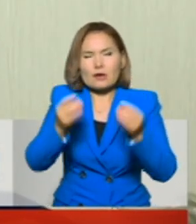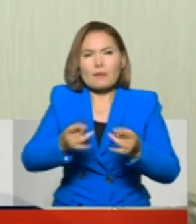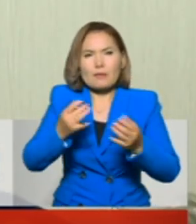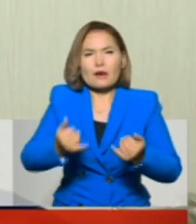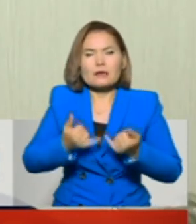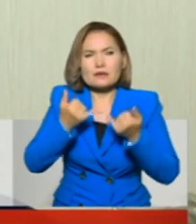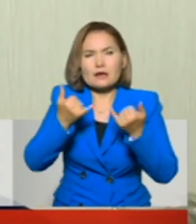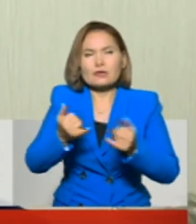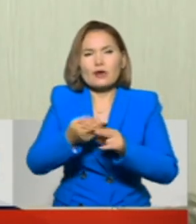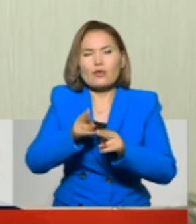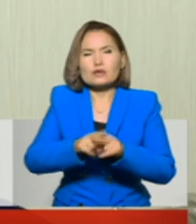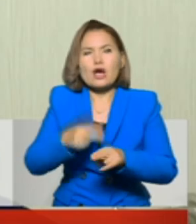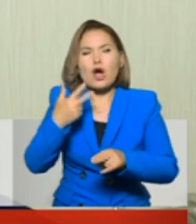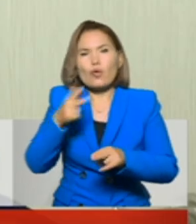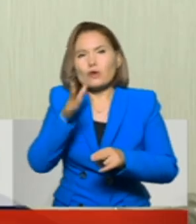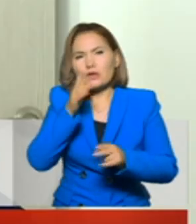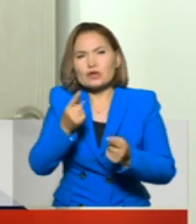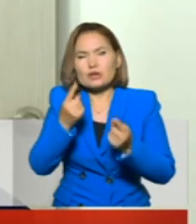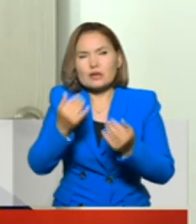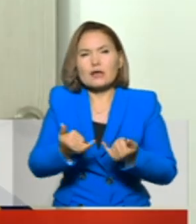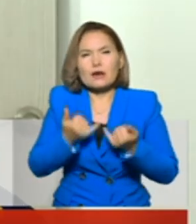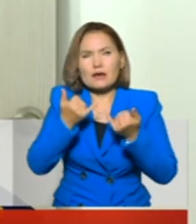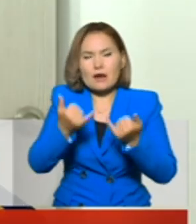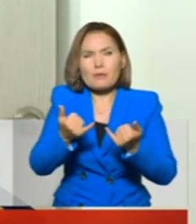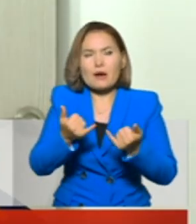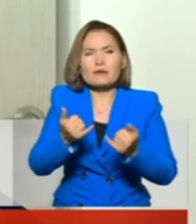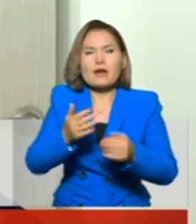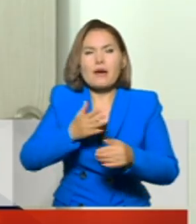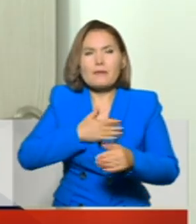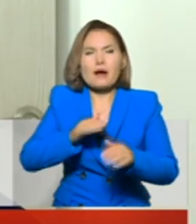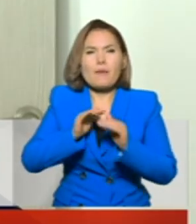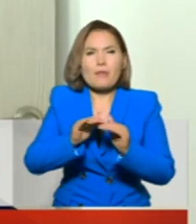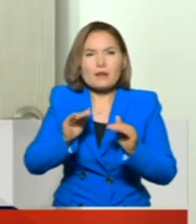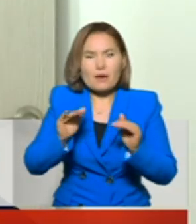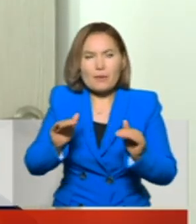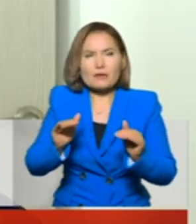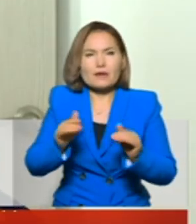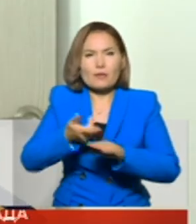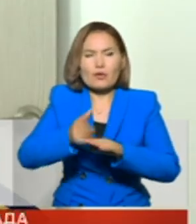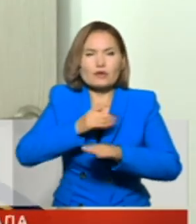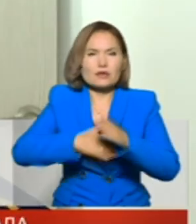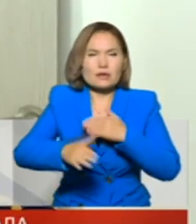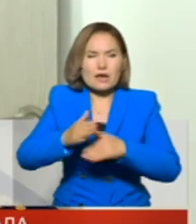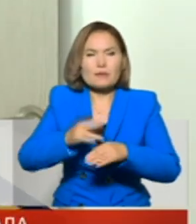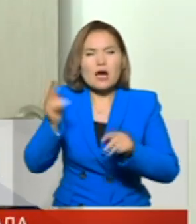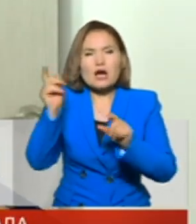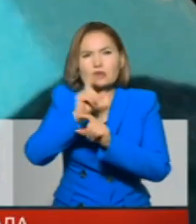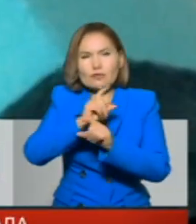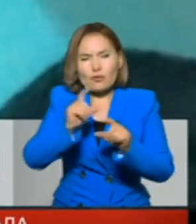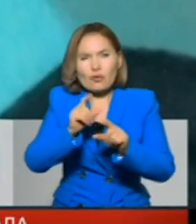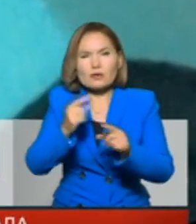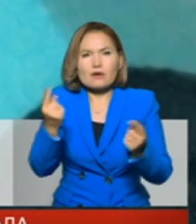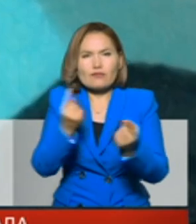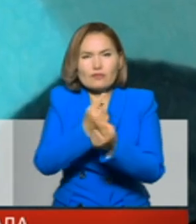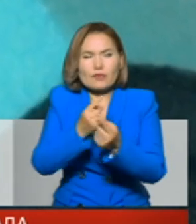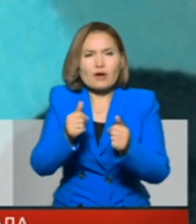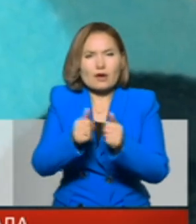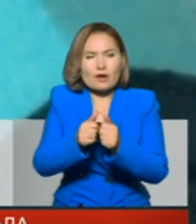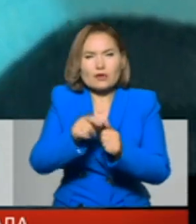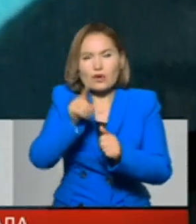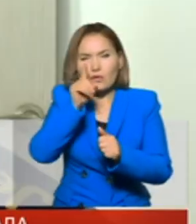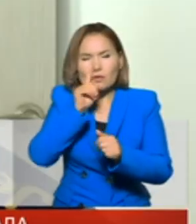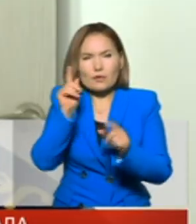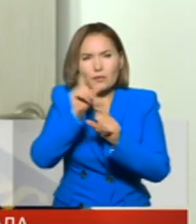қарсы үй беріп жатыр. Балапандар осы жерден сабаққа барады, осы жерден енді өсіп өне берейік. Іші тек